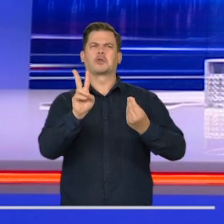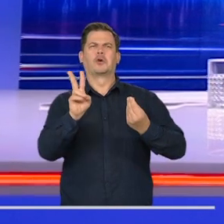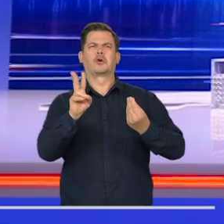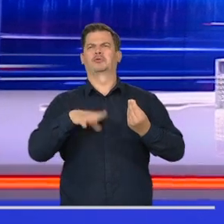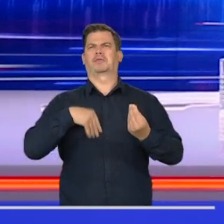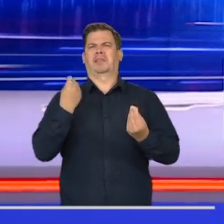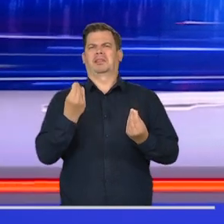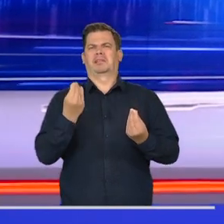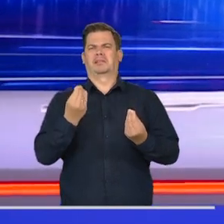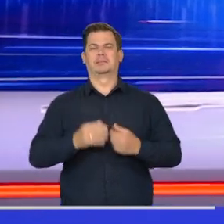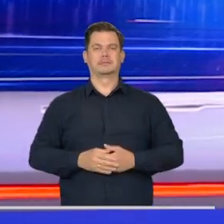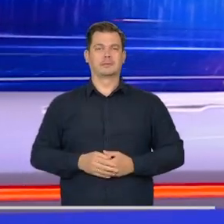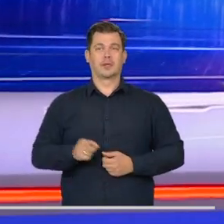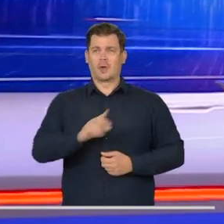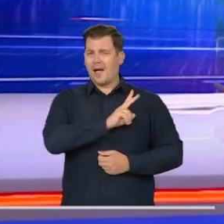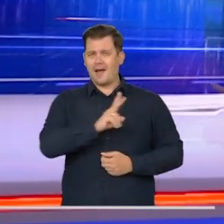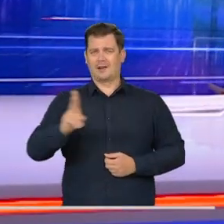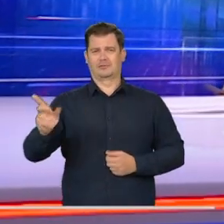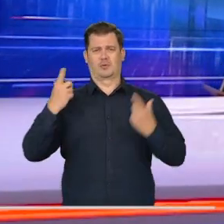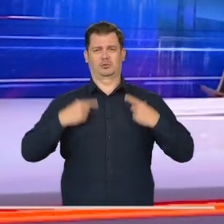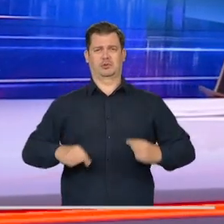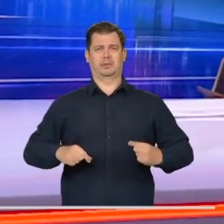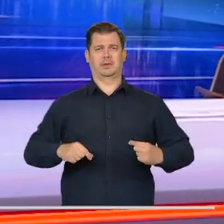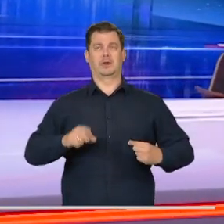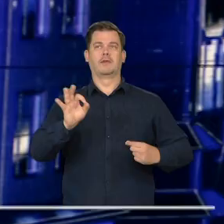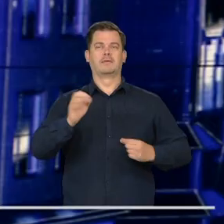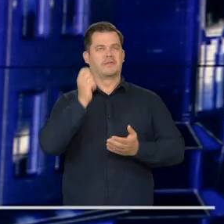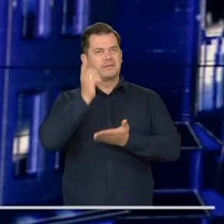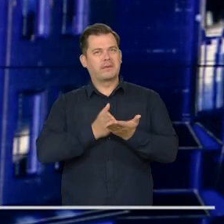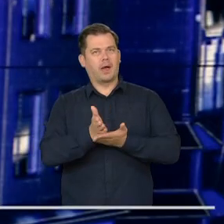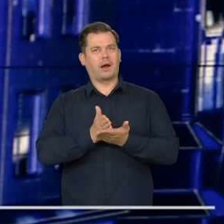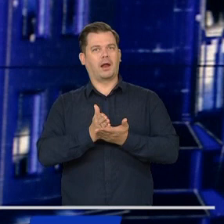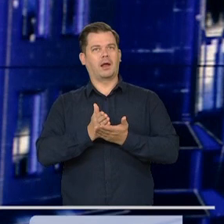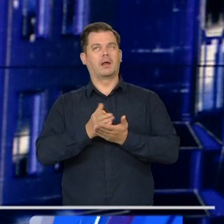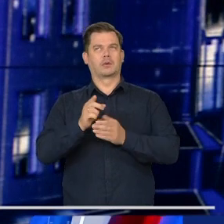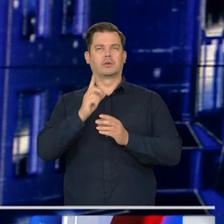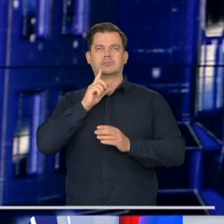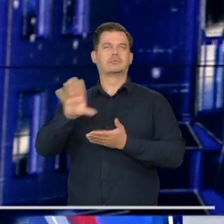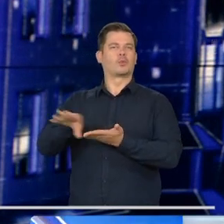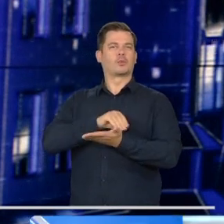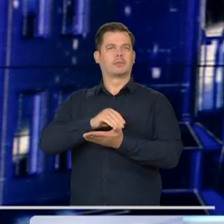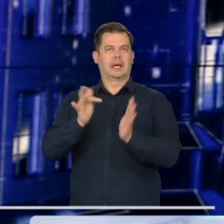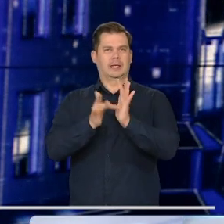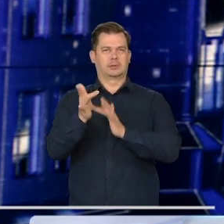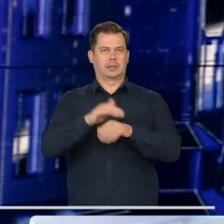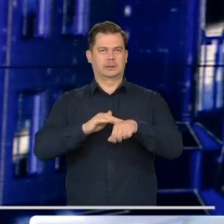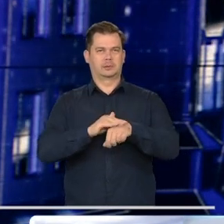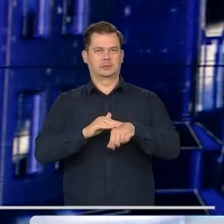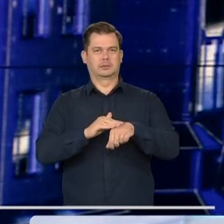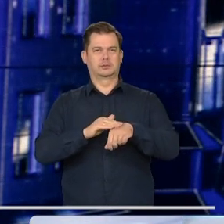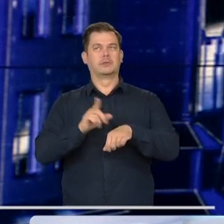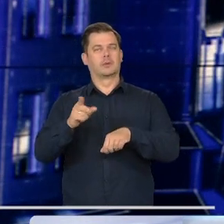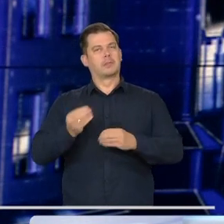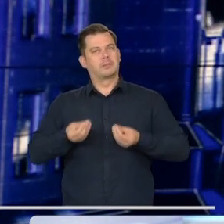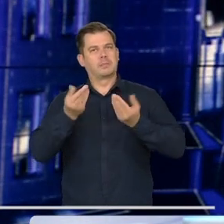naprawdę wspominamy? No, tych wszystkich, którzy swoją wiarą szli za Chrystusem, tych wszystkich, którzy potrafili w swoim życiu dzielić